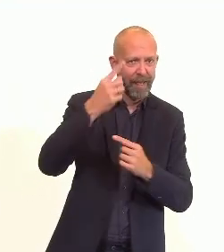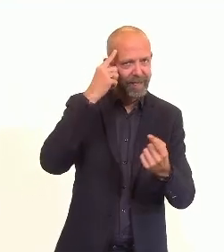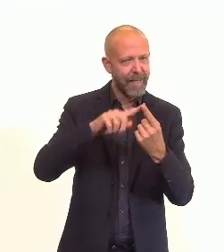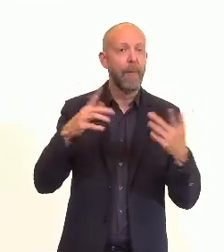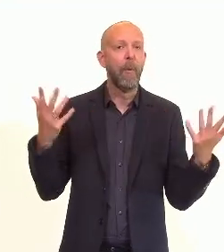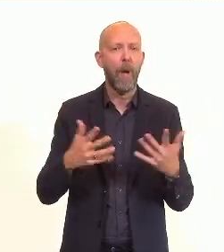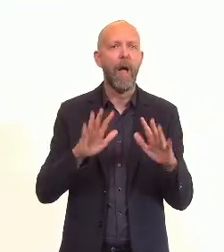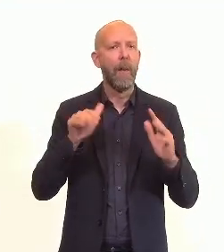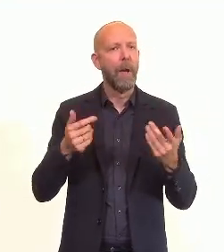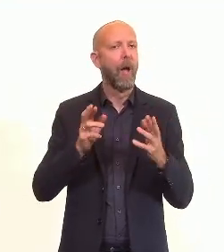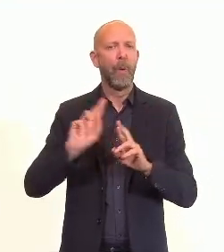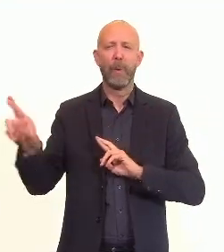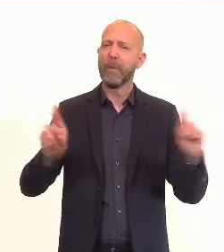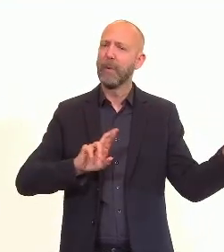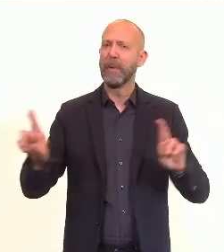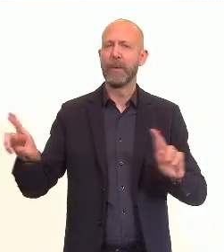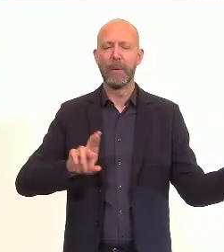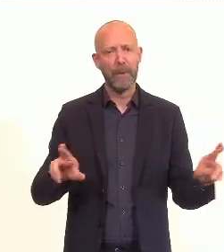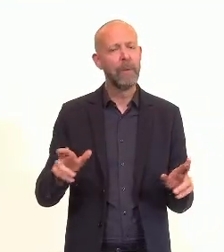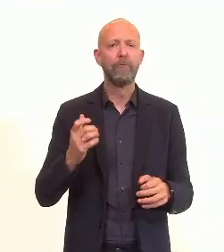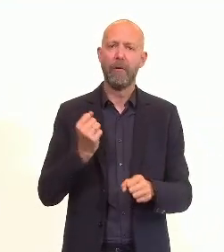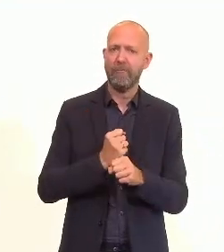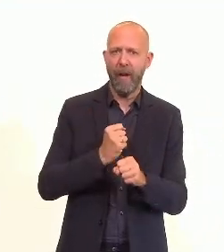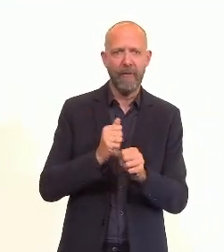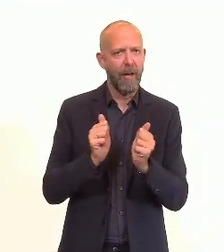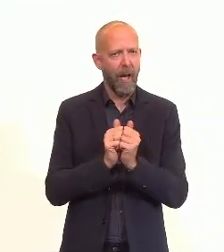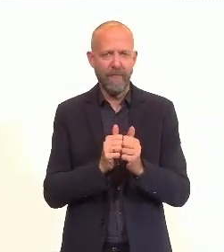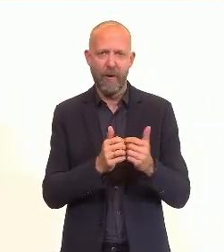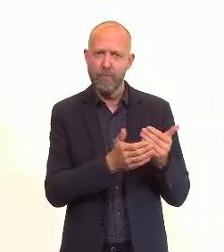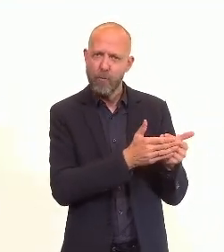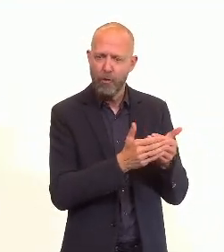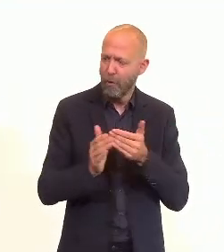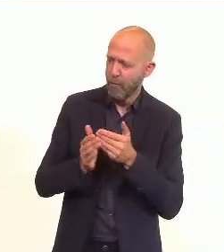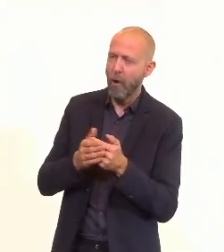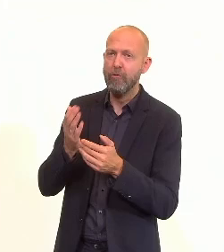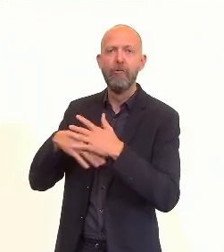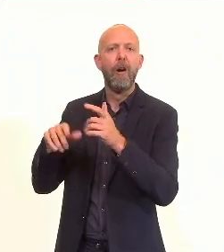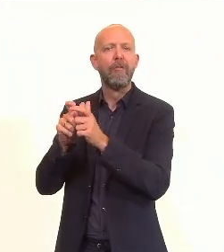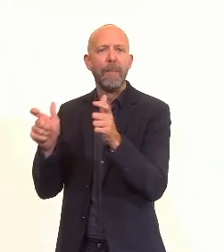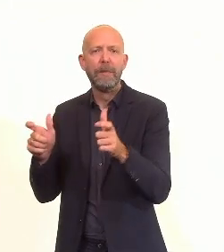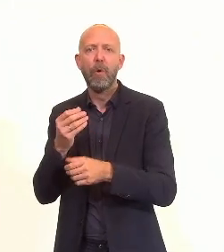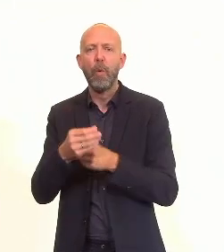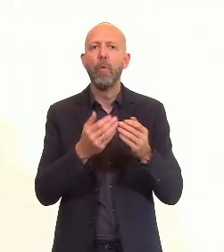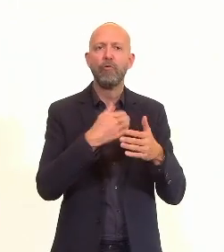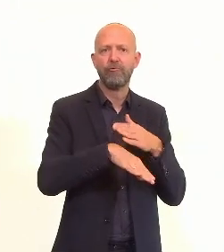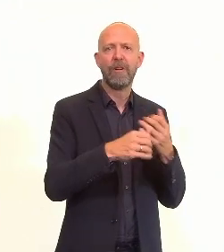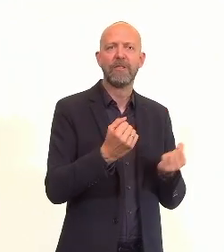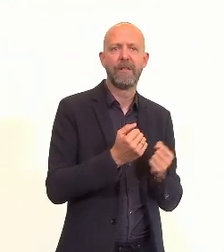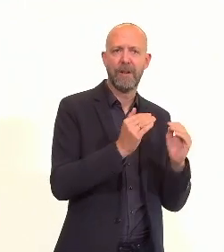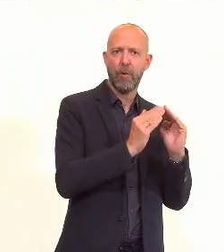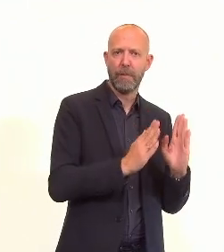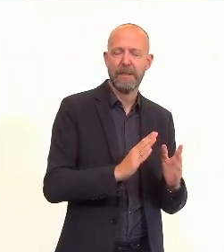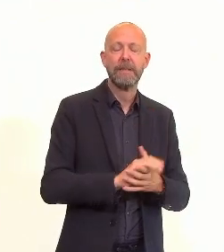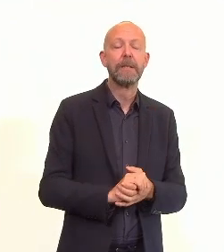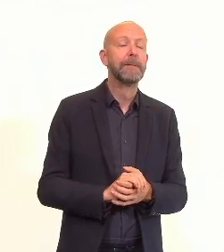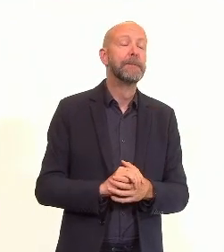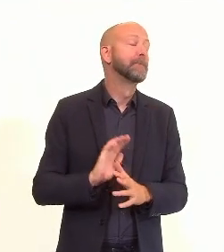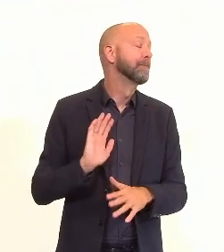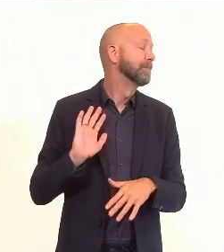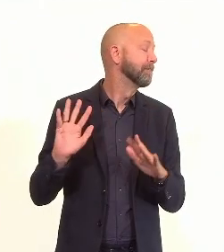chez soi, travaille avec ses congénères, soit de l'établissement, soit du service à domicile. Et puis, on